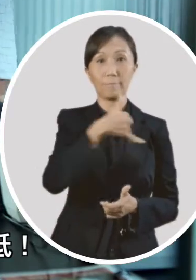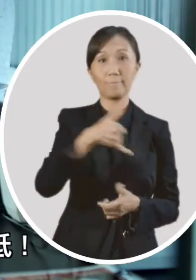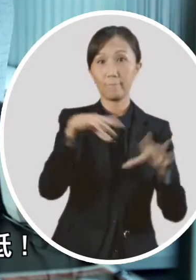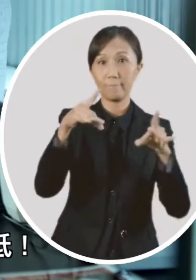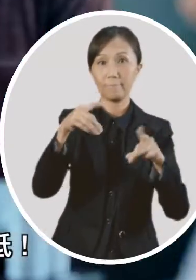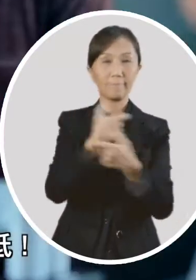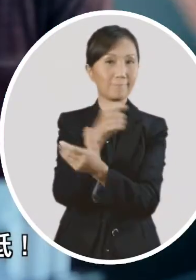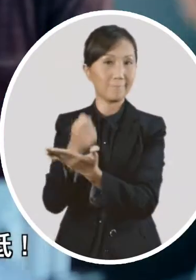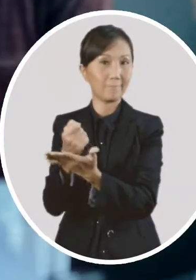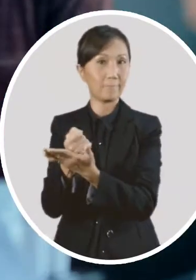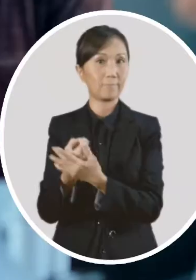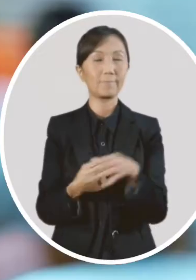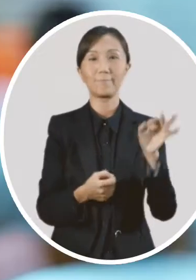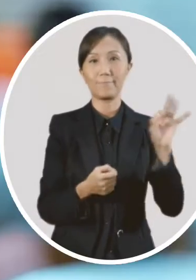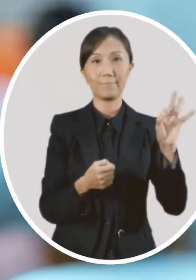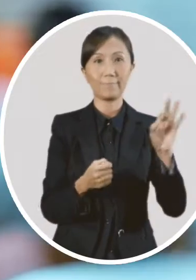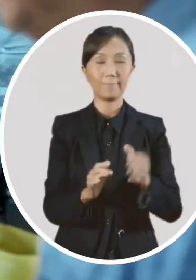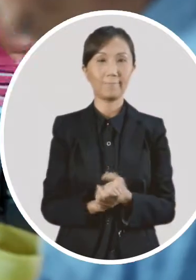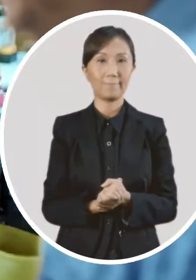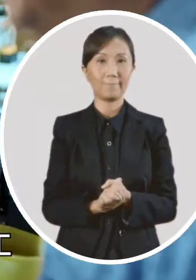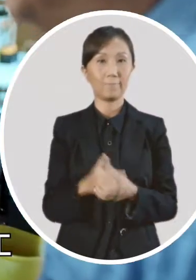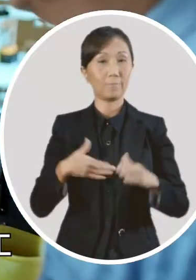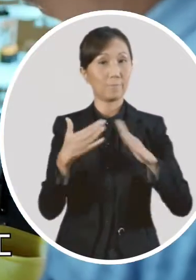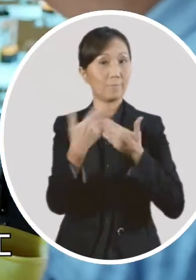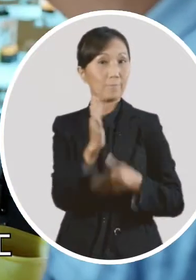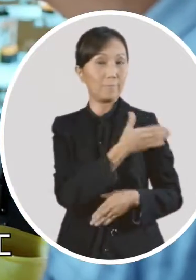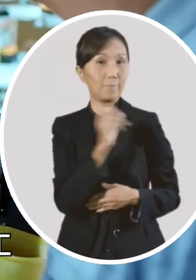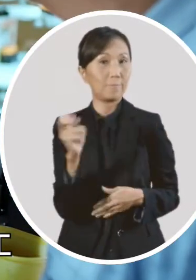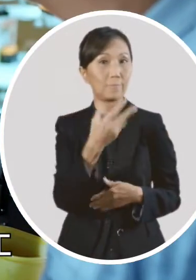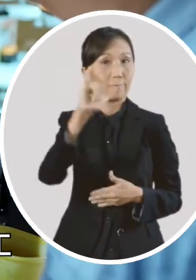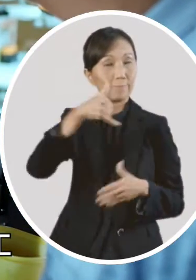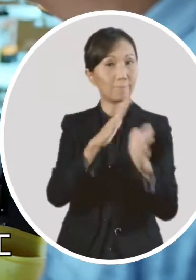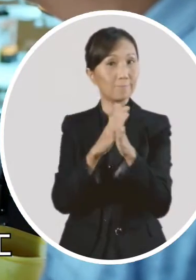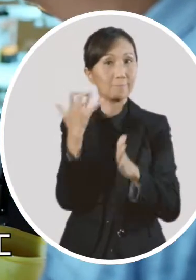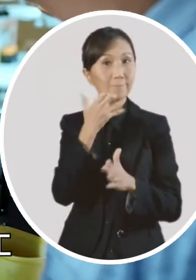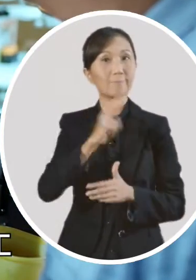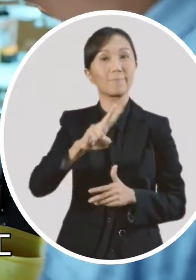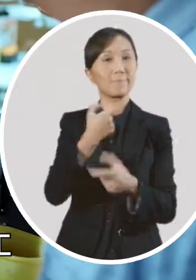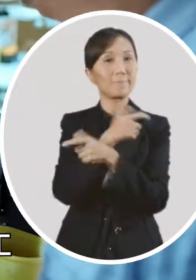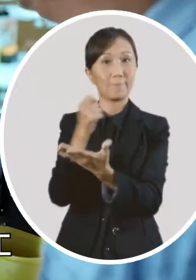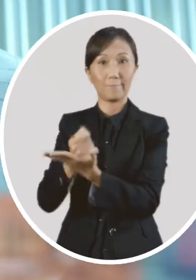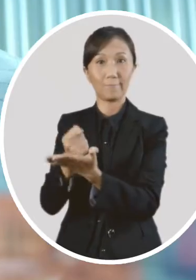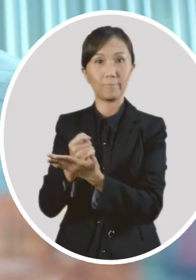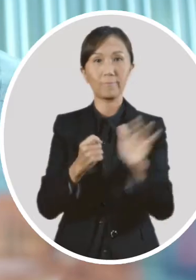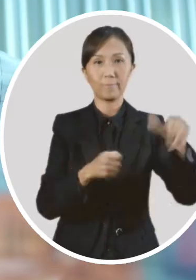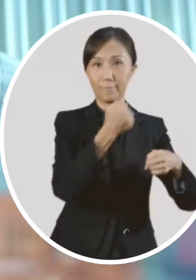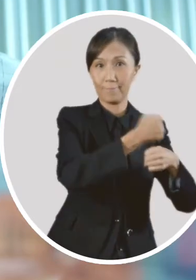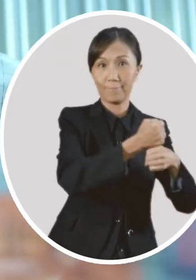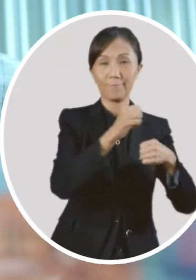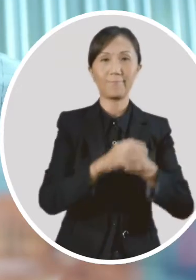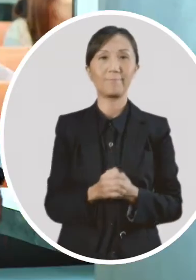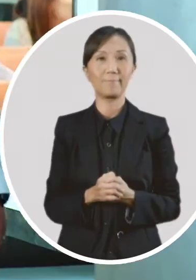得闲鸡子大个平。 掂。 我屋企个外佣同埋嚟旅游嘅亲戚都好抵请噶。 入去开